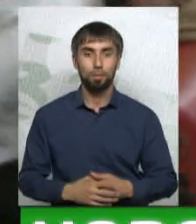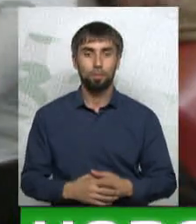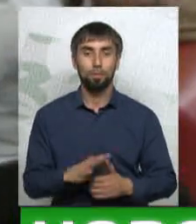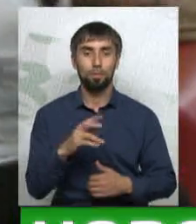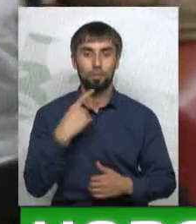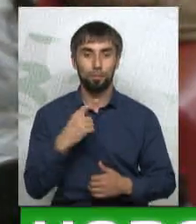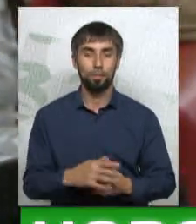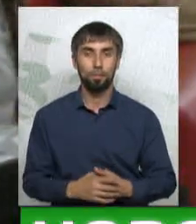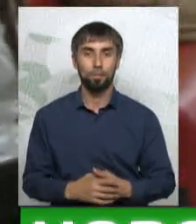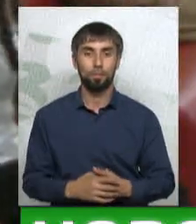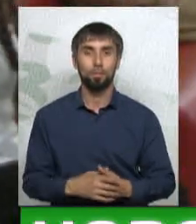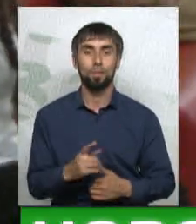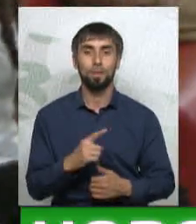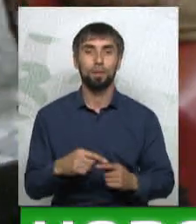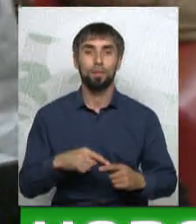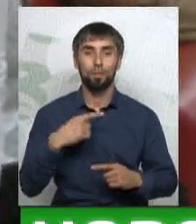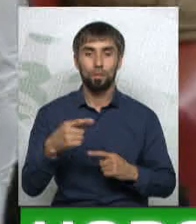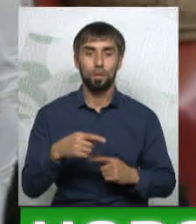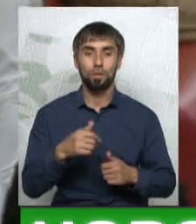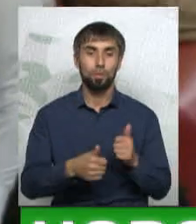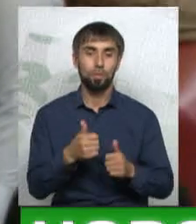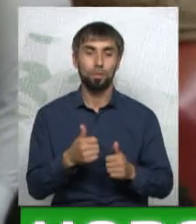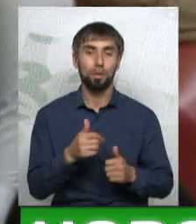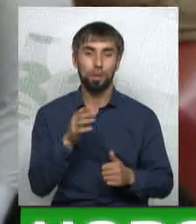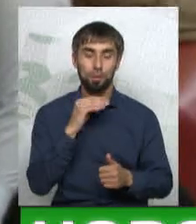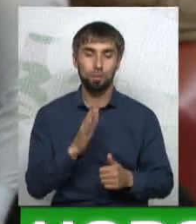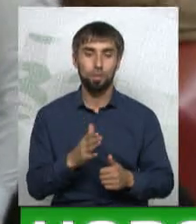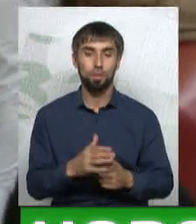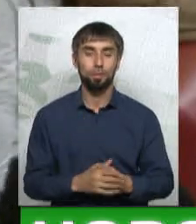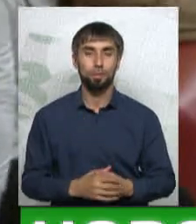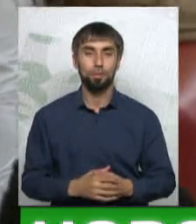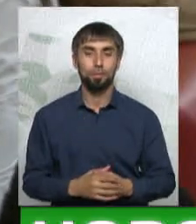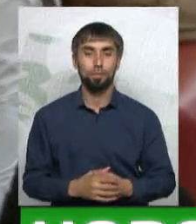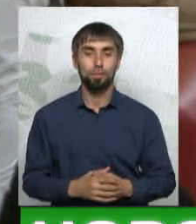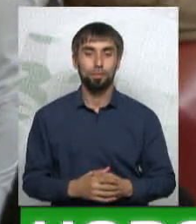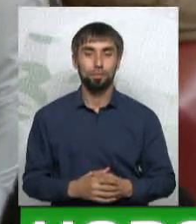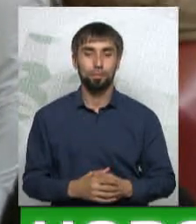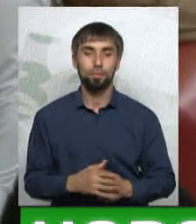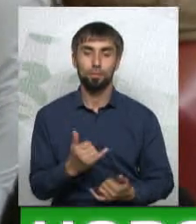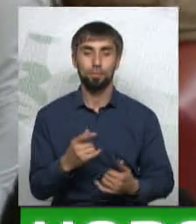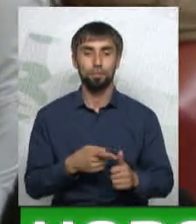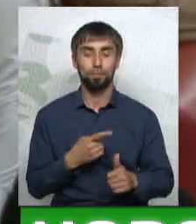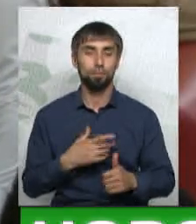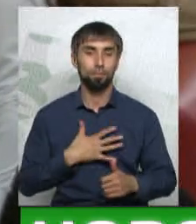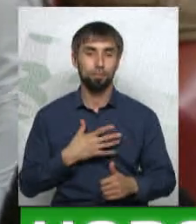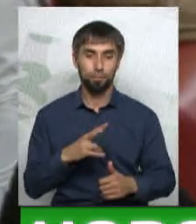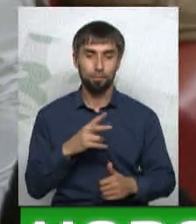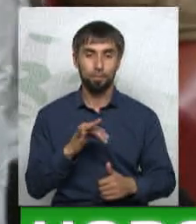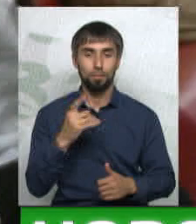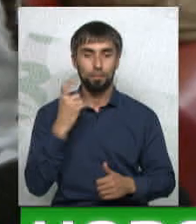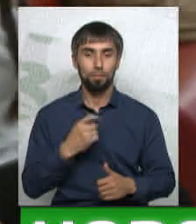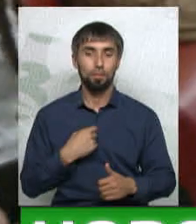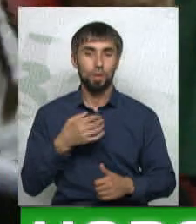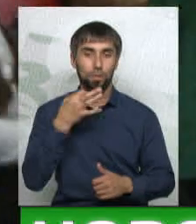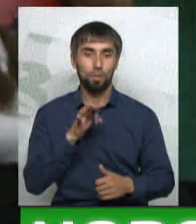он сказал, что в следующем турнире получит. Но если не получится сейчас, тогда